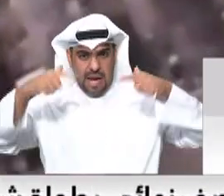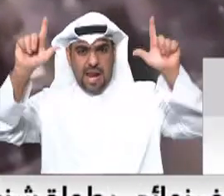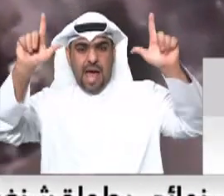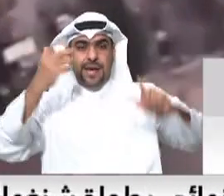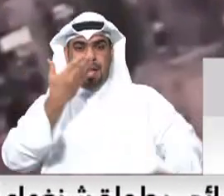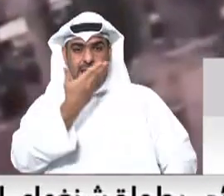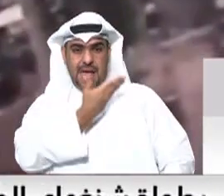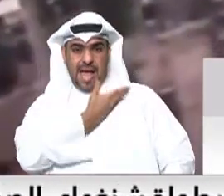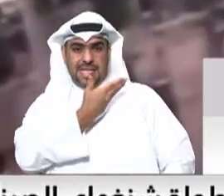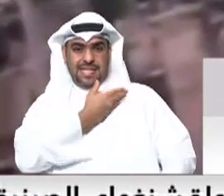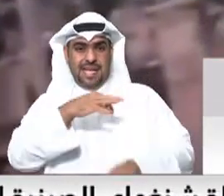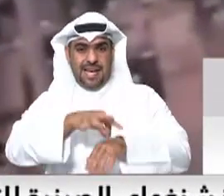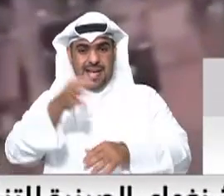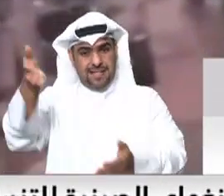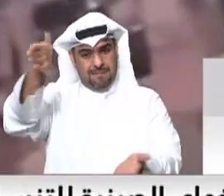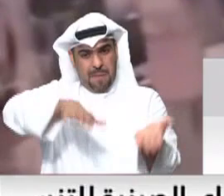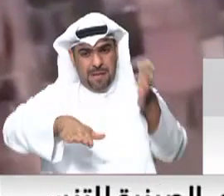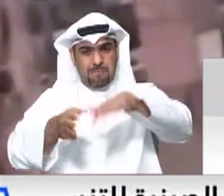2215 شهيدا، بينهم